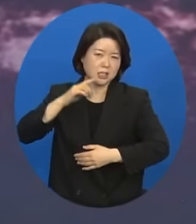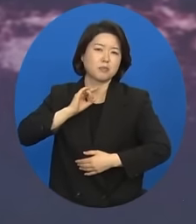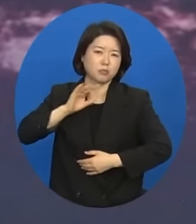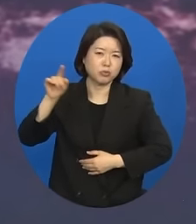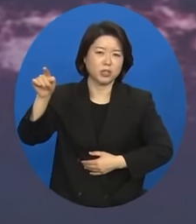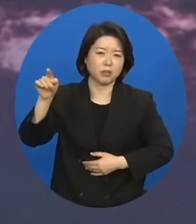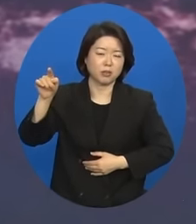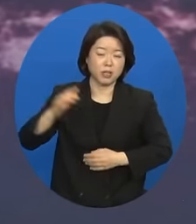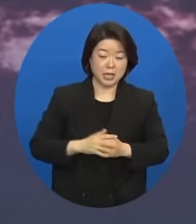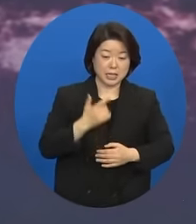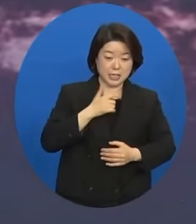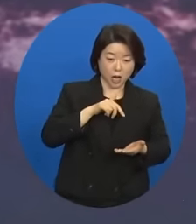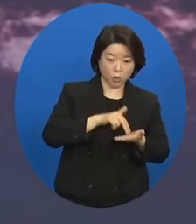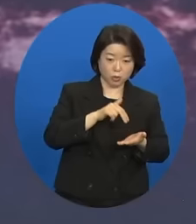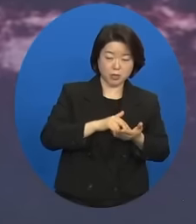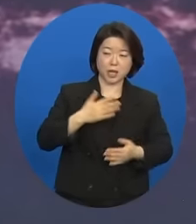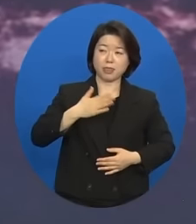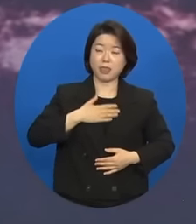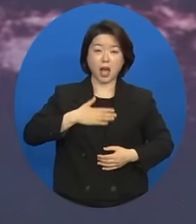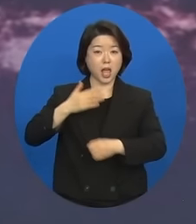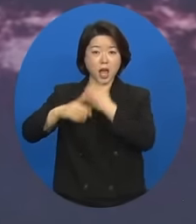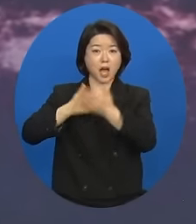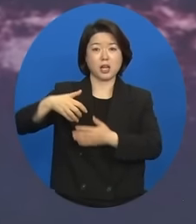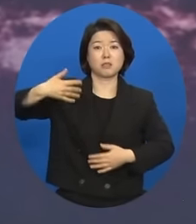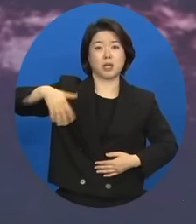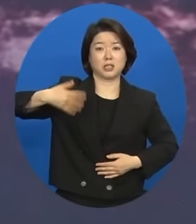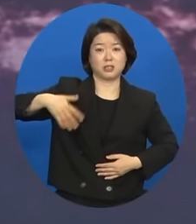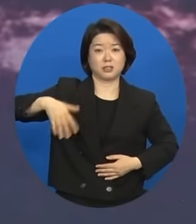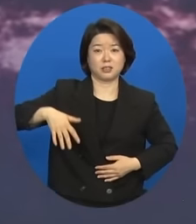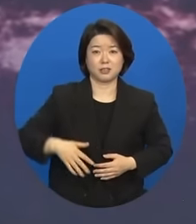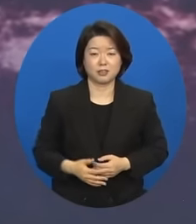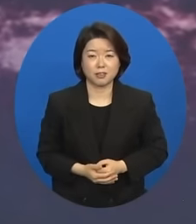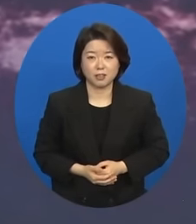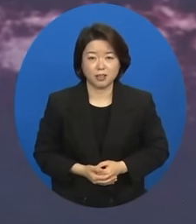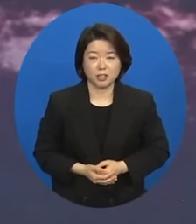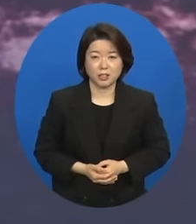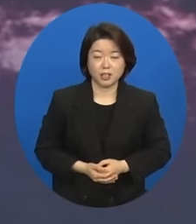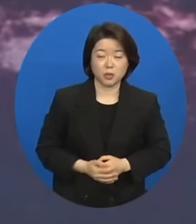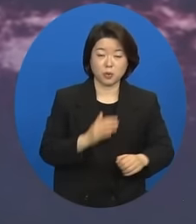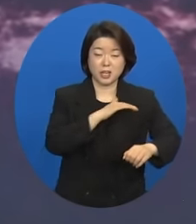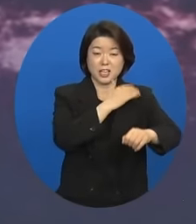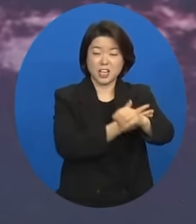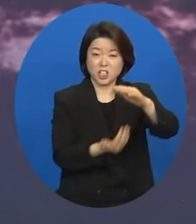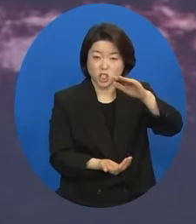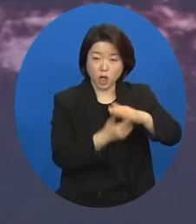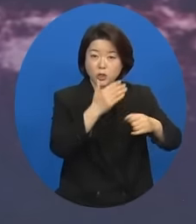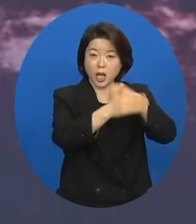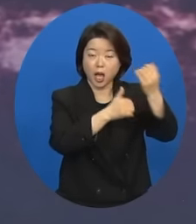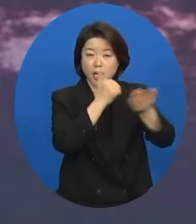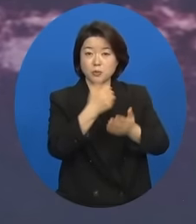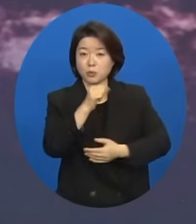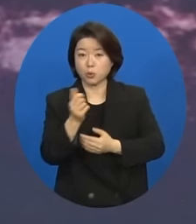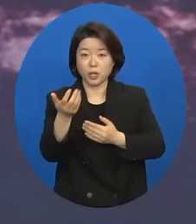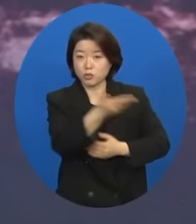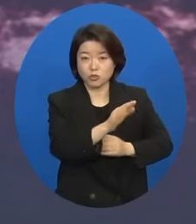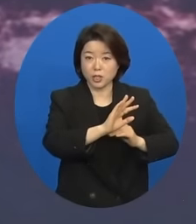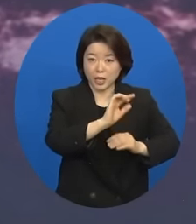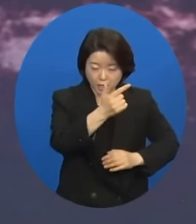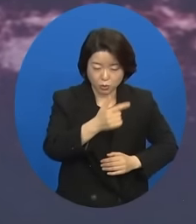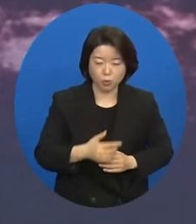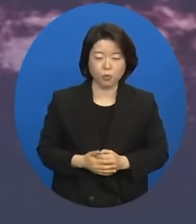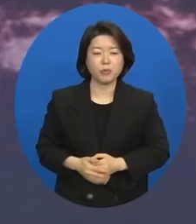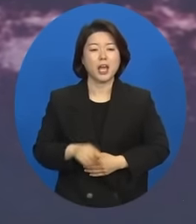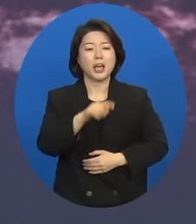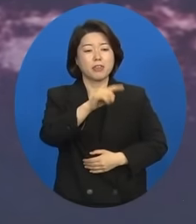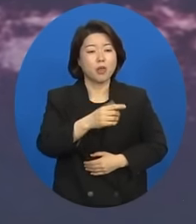나의 하나님은 아니었던 것이죠 그래서 하나님은 엘샤다이 아고 소개하지 않고 너희 할아버지 아버지의